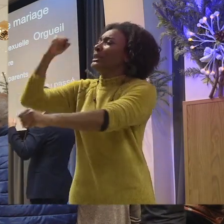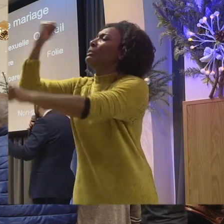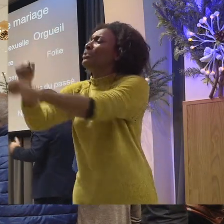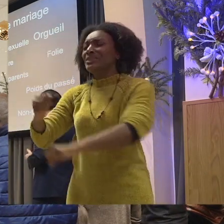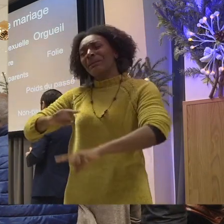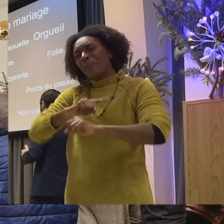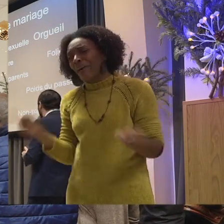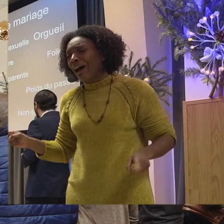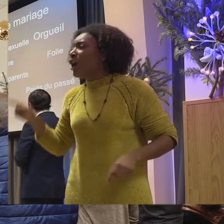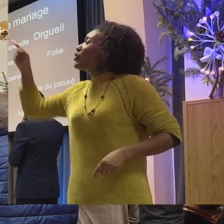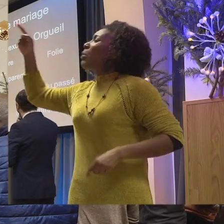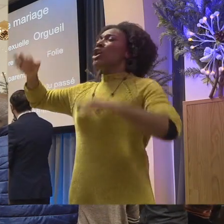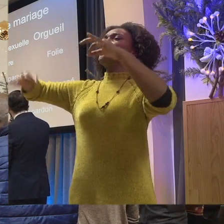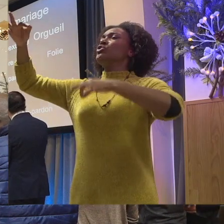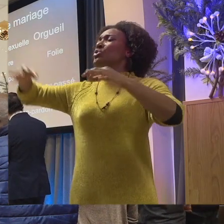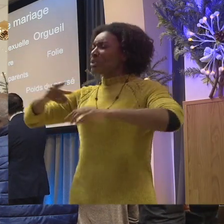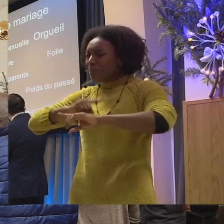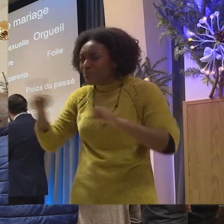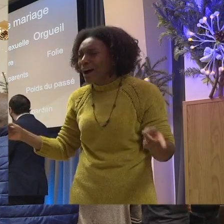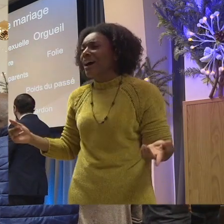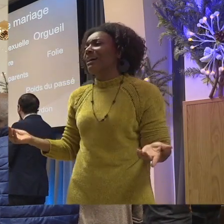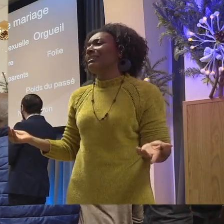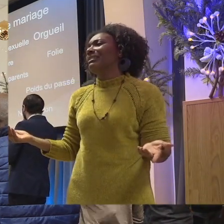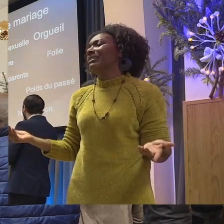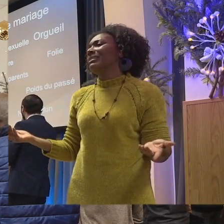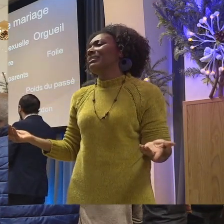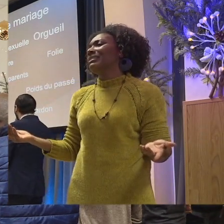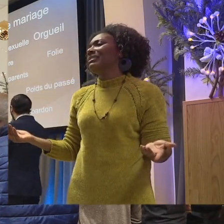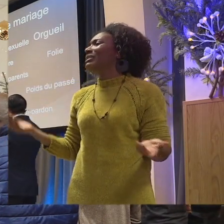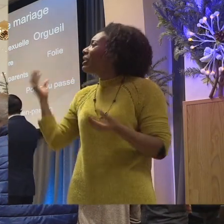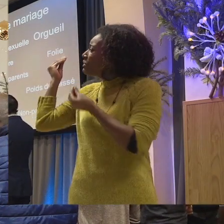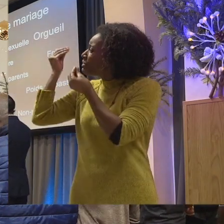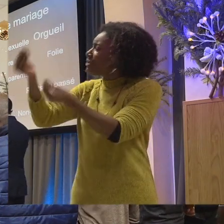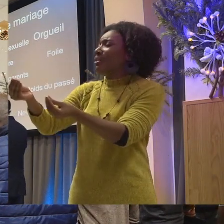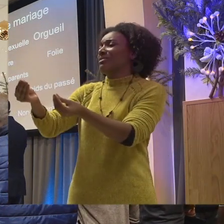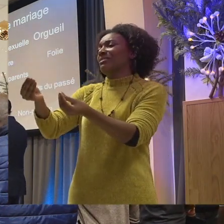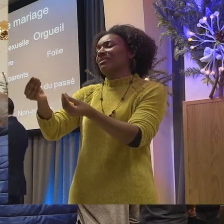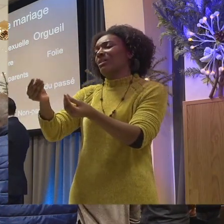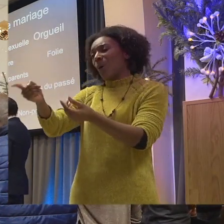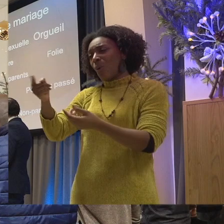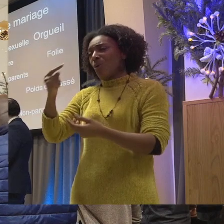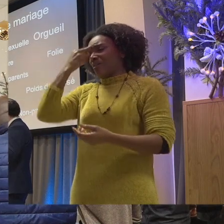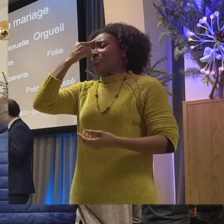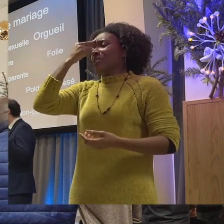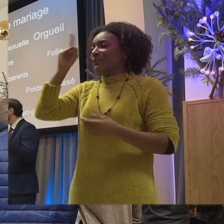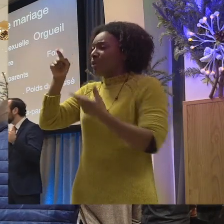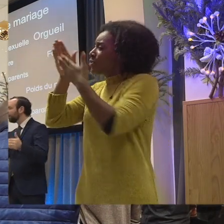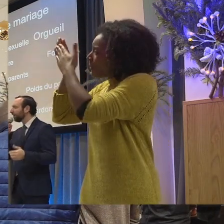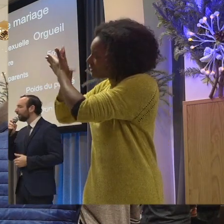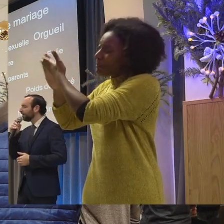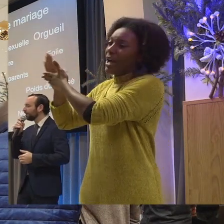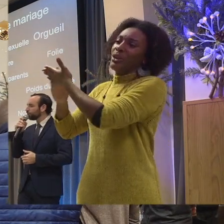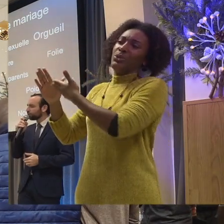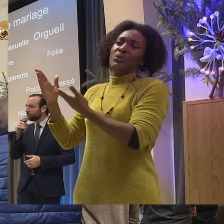les juges pas. Dis-leur, Seigneur, que tu ne les détruiras pas. Mais qu'ils doivent te demander pardon ensemble pour ces choses,